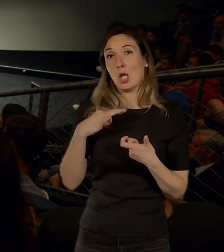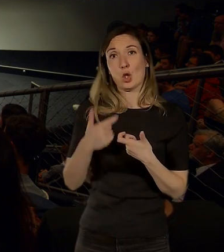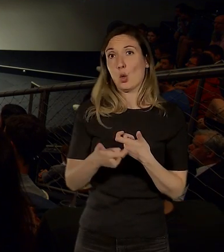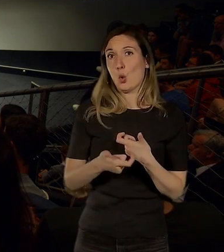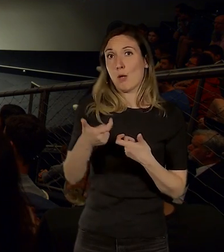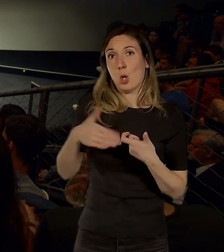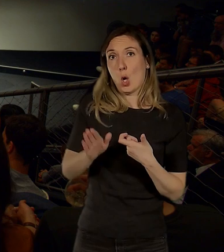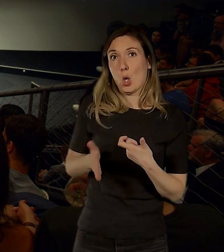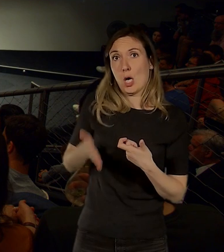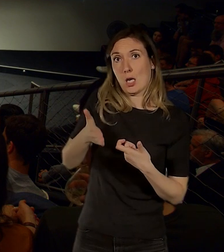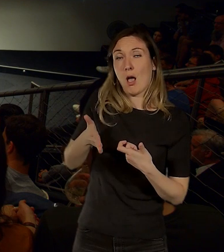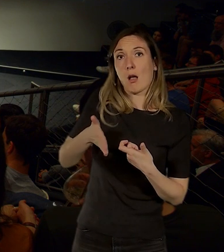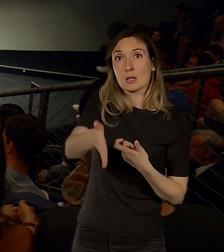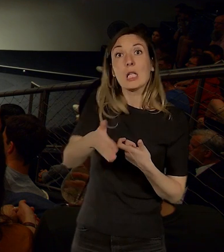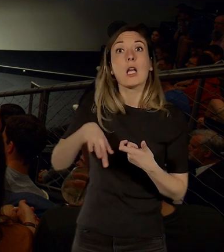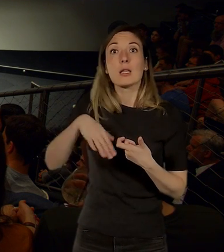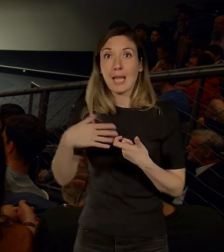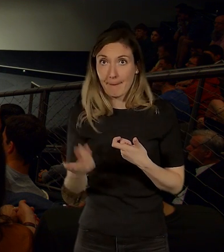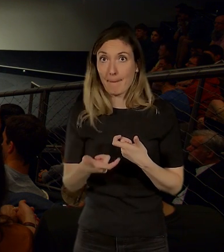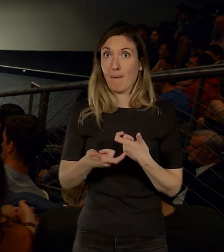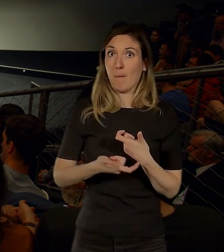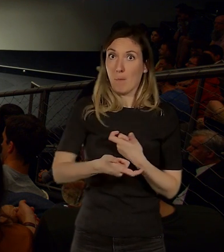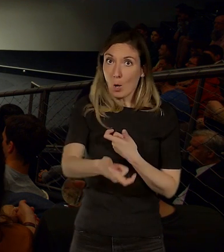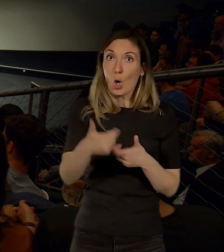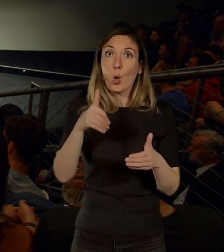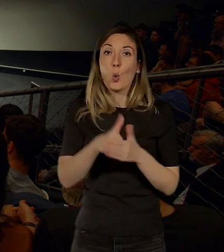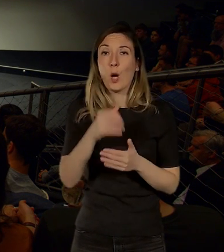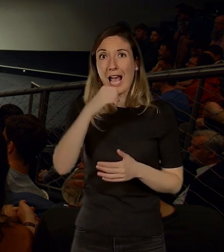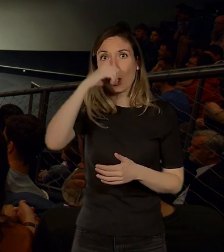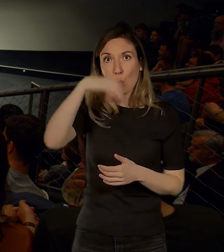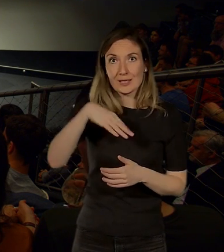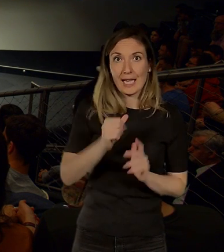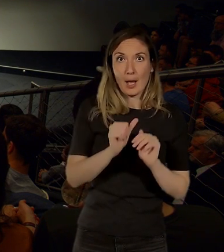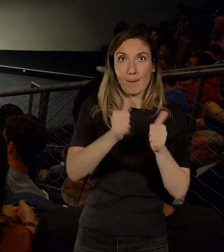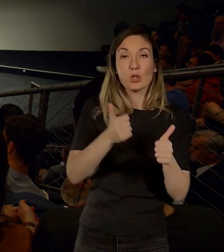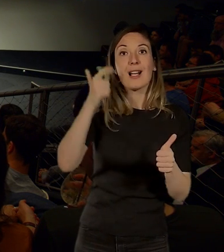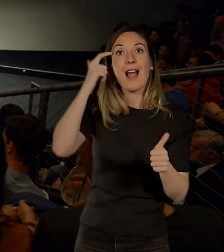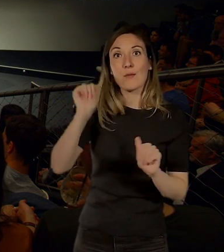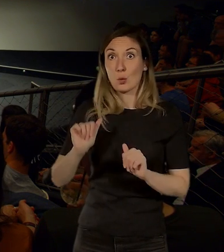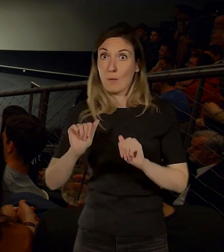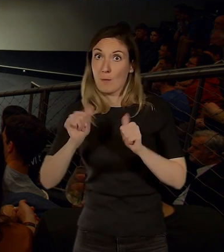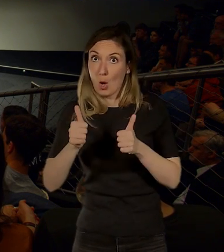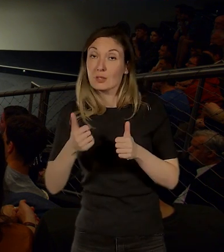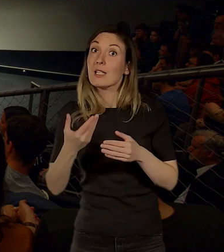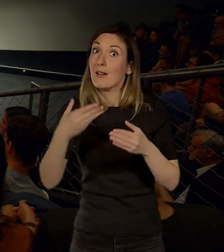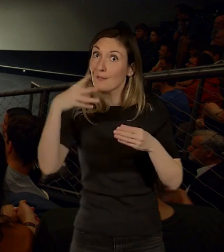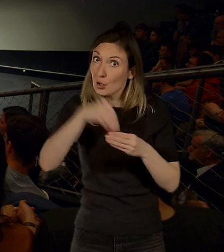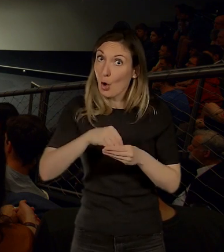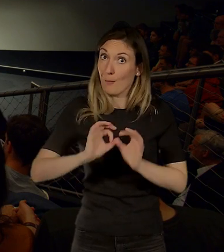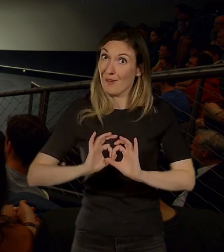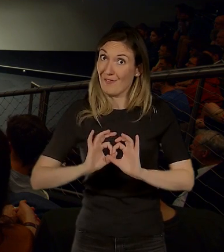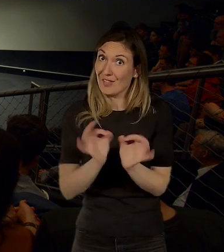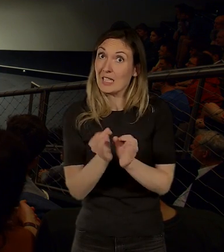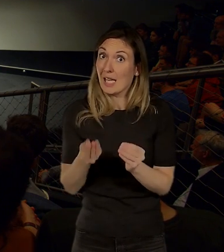délce magistrály mezi Muselským a Hlavkovým mostem připraven a není možné požádat o stanovení. Děkuji.